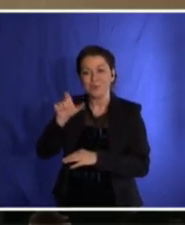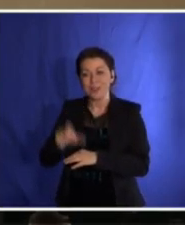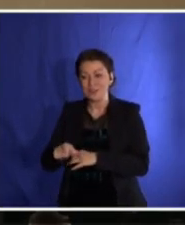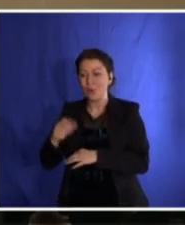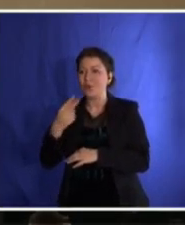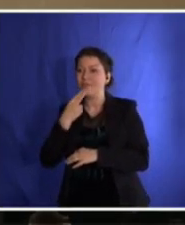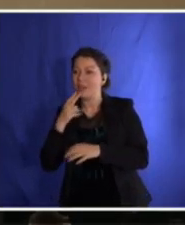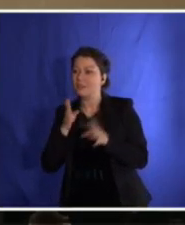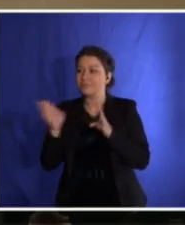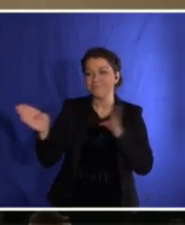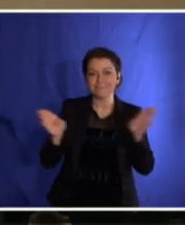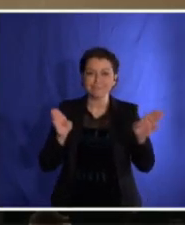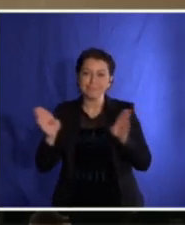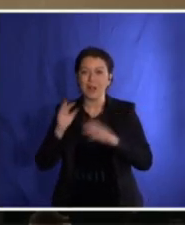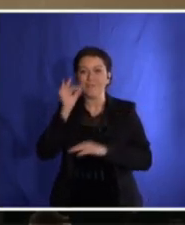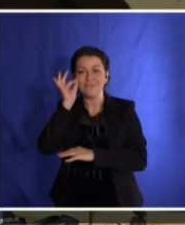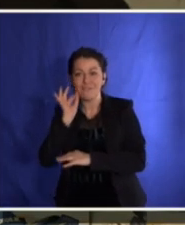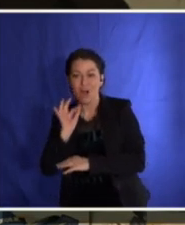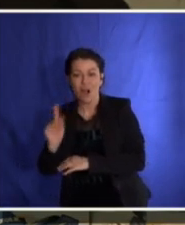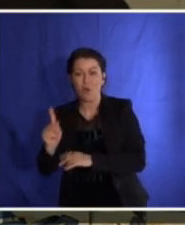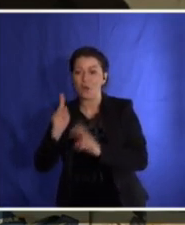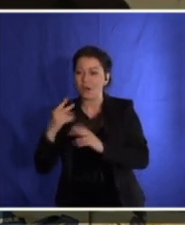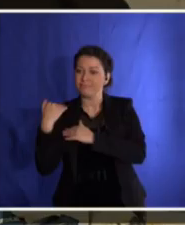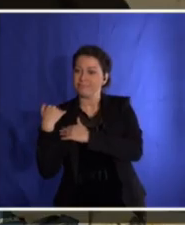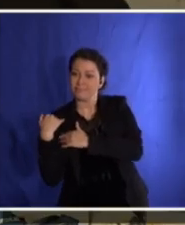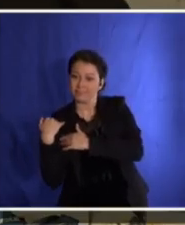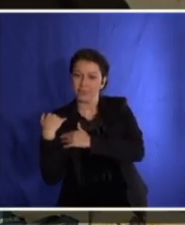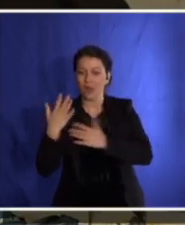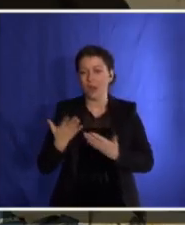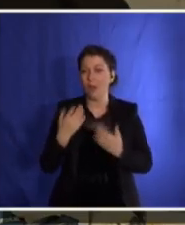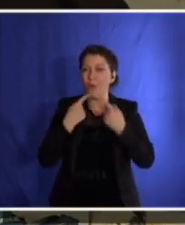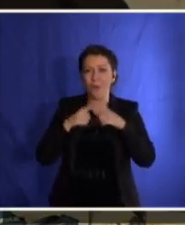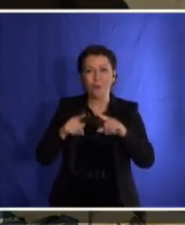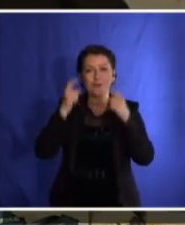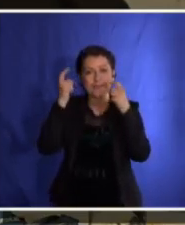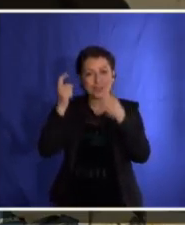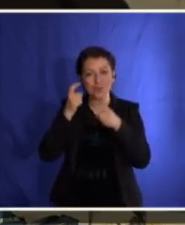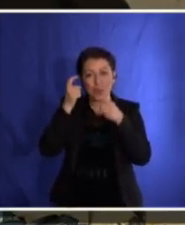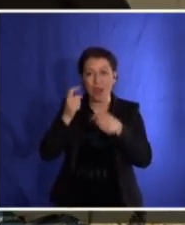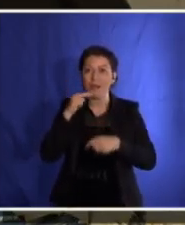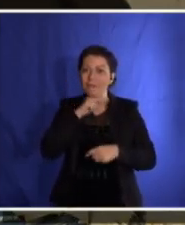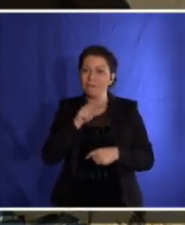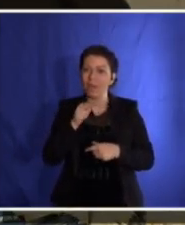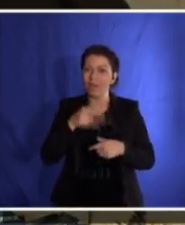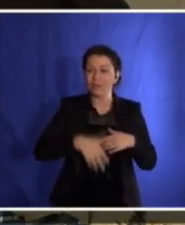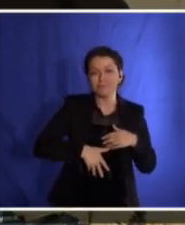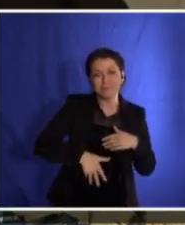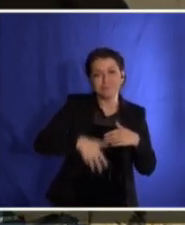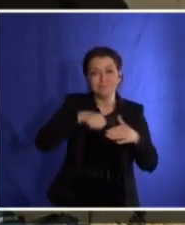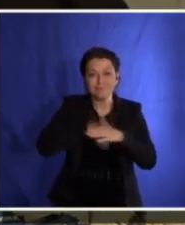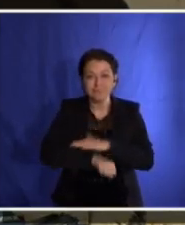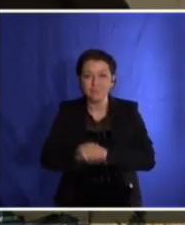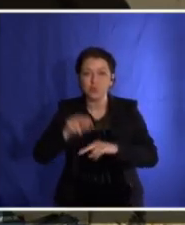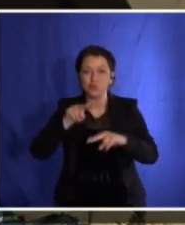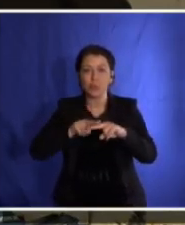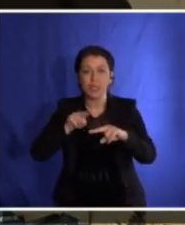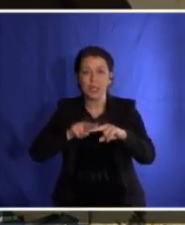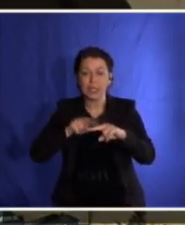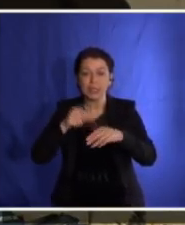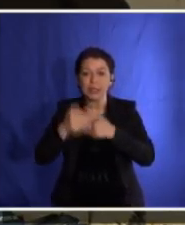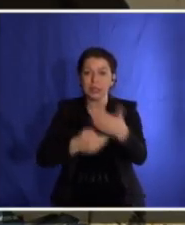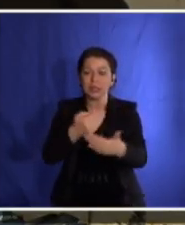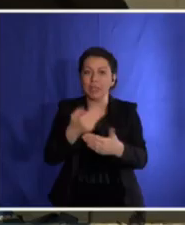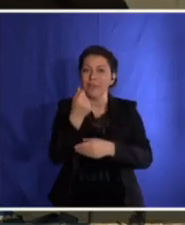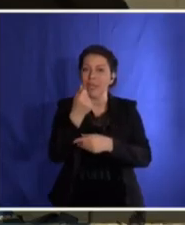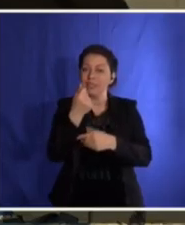belastungsfähige Drehscheiben der Frau, wo sie nicht dann die Sorge haben muss, wenn sie Kinder bekommt, dass sie später finanziell nicht